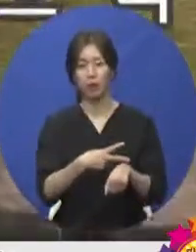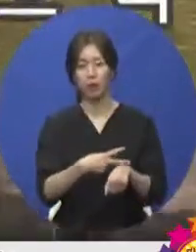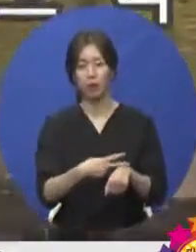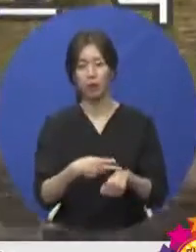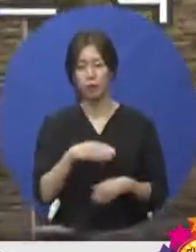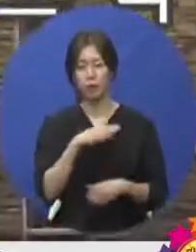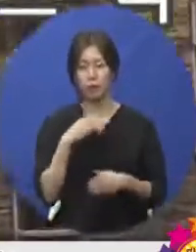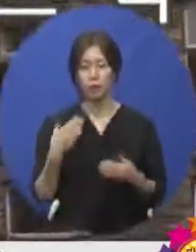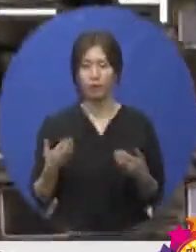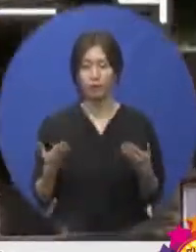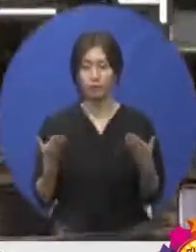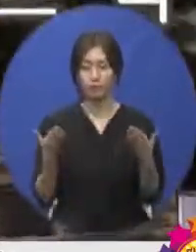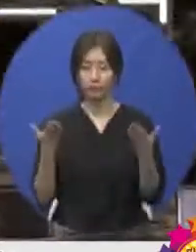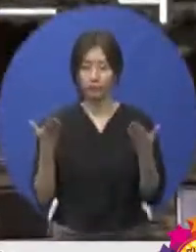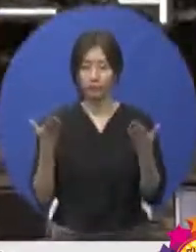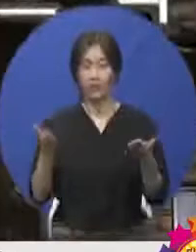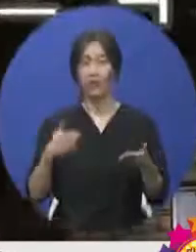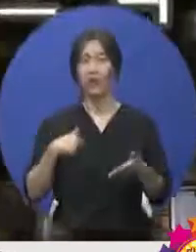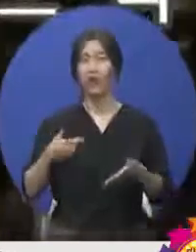이성병 목숨 바쳐